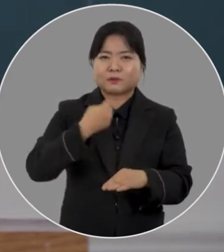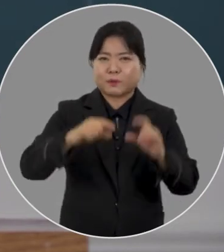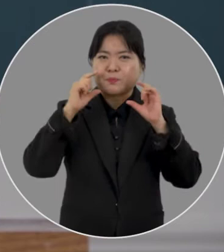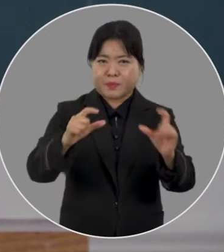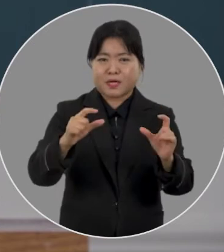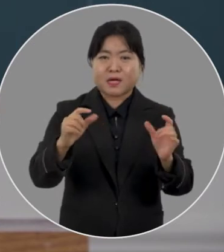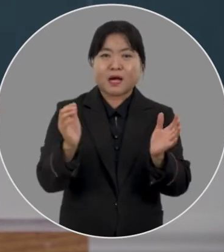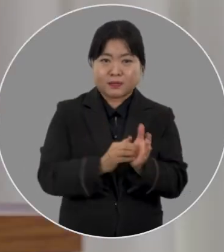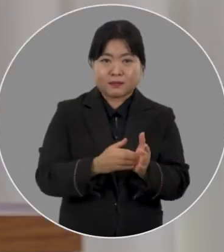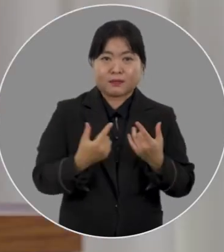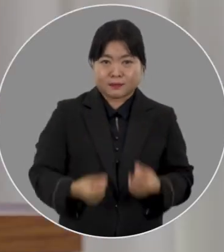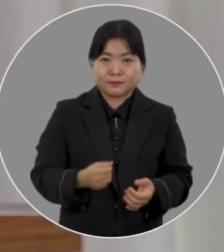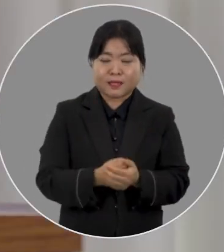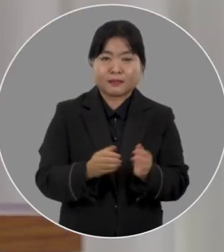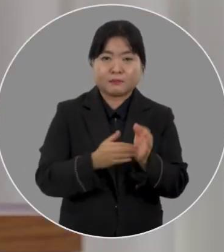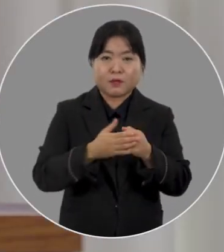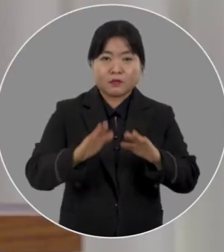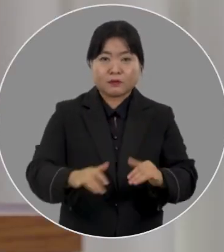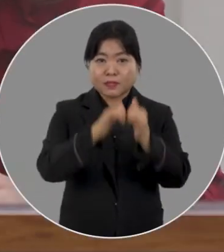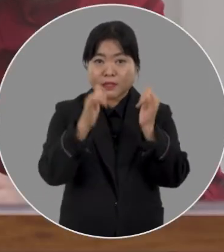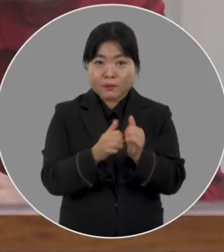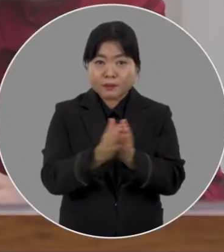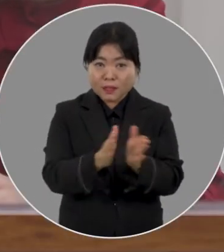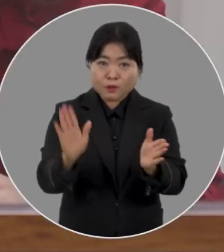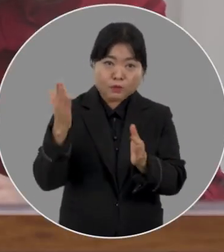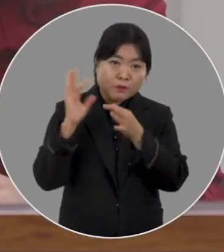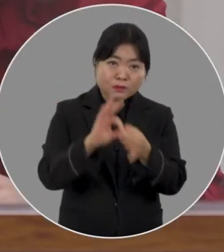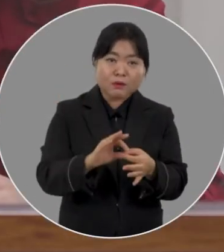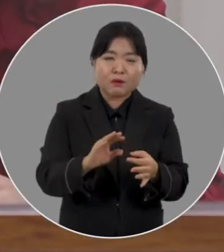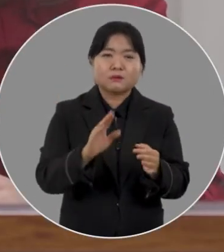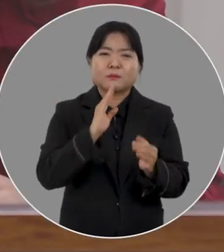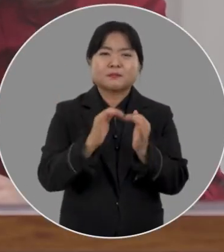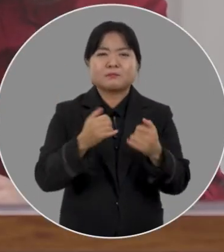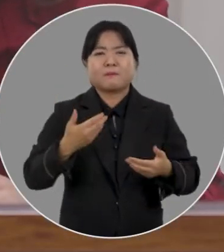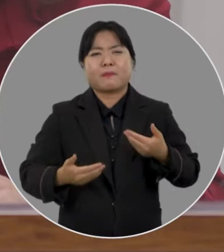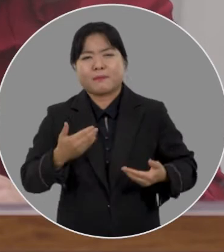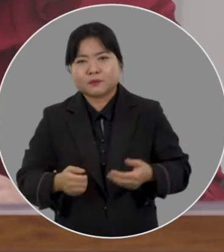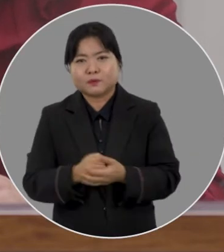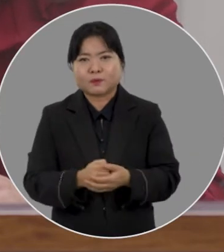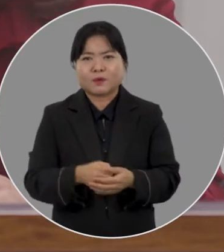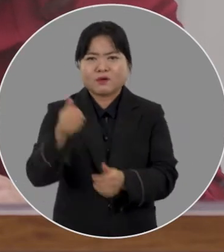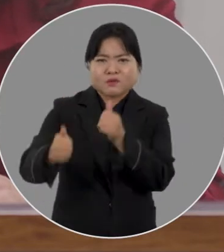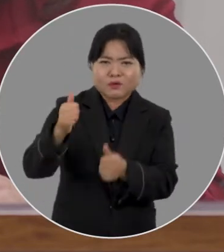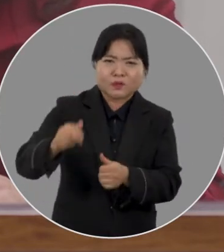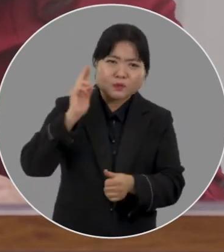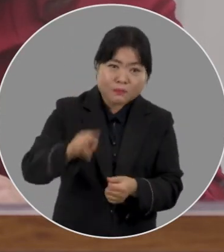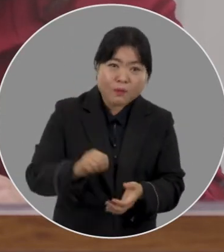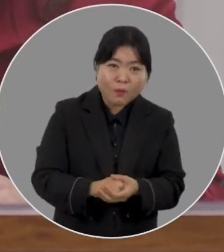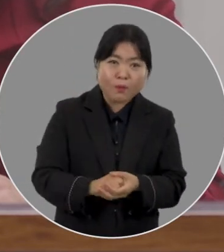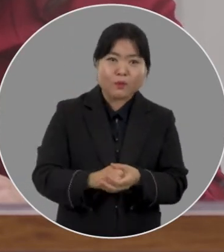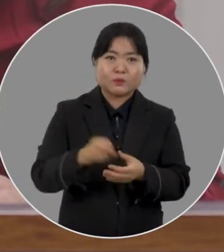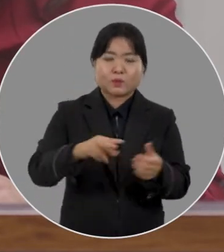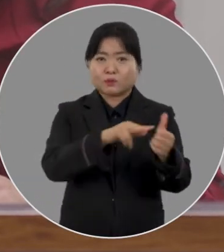되는 그런 경향이 있는 것 같아요. 그 현대 사회에 접어들면서 정말 사람들이 바빠졌잖아요. 그리고 경쟁도 심화가 되고